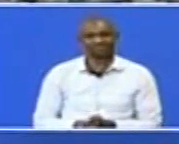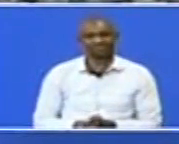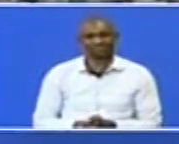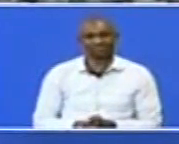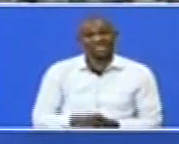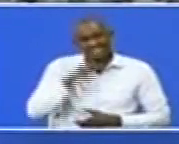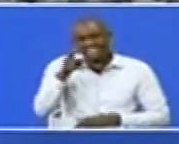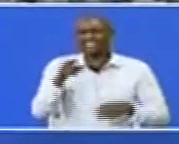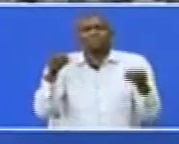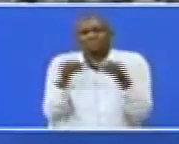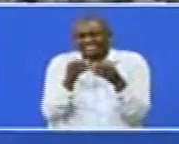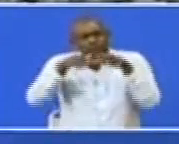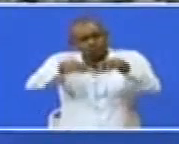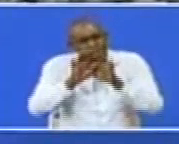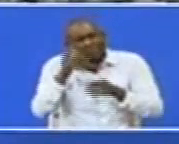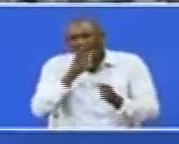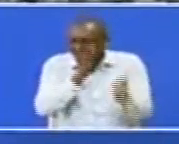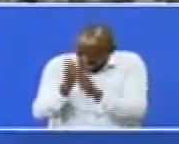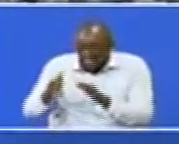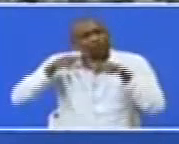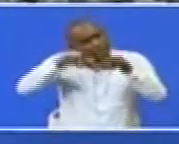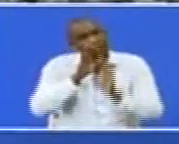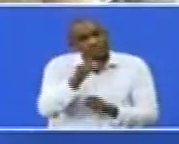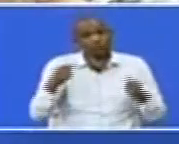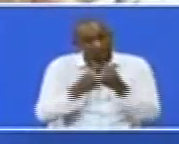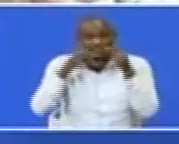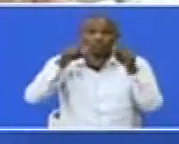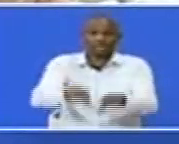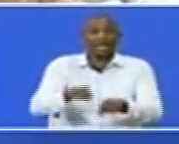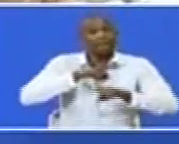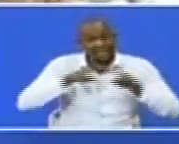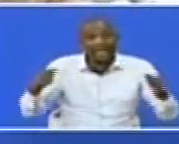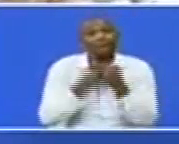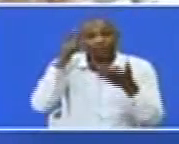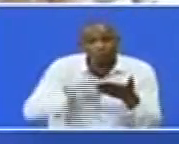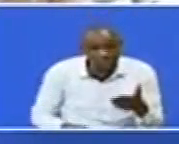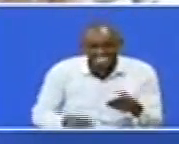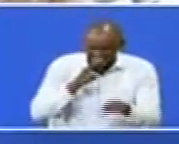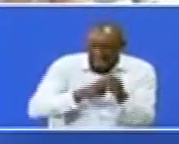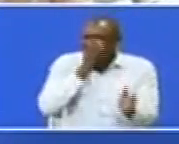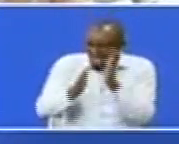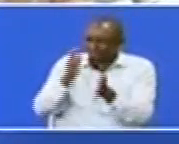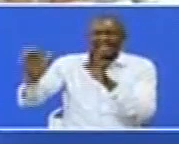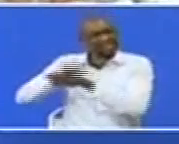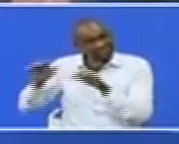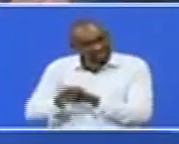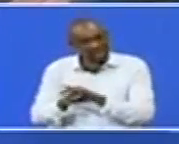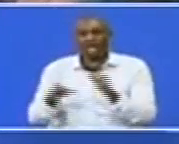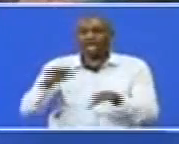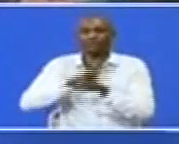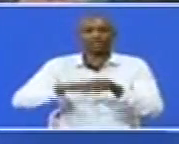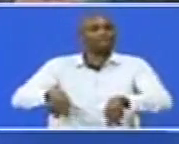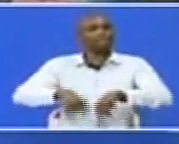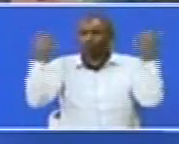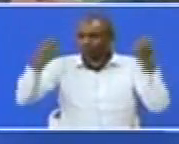Ni hafla ya mazishi ambayo ilikuwa imepangiwa kuendelea leo, lakini ghafla baada ya maandalizi kabambe mambo